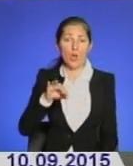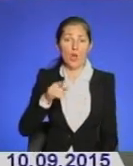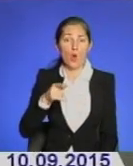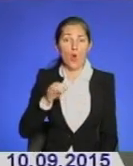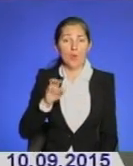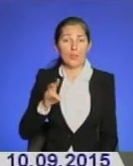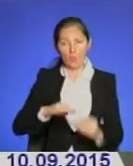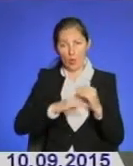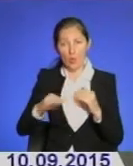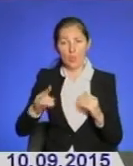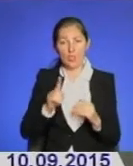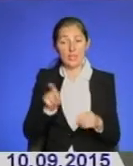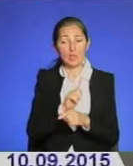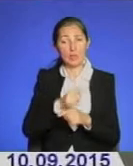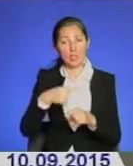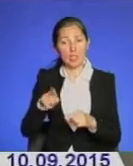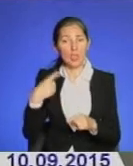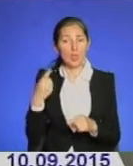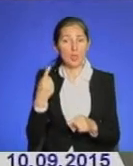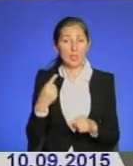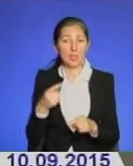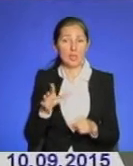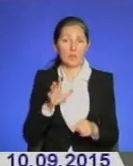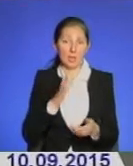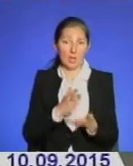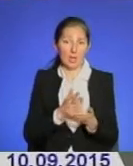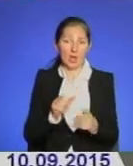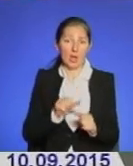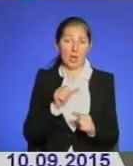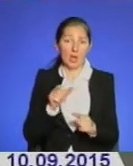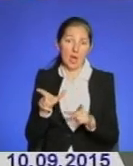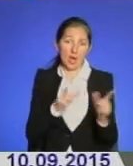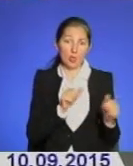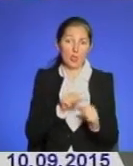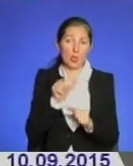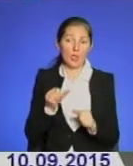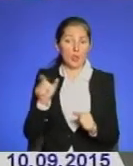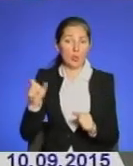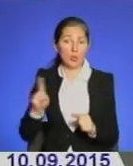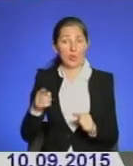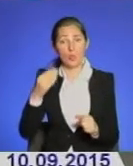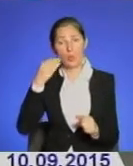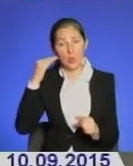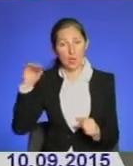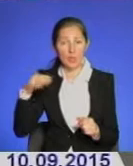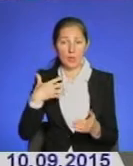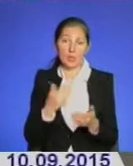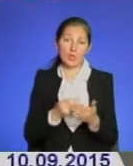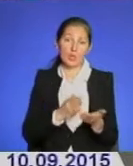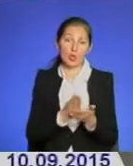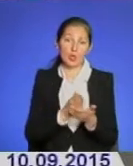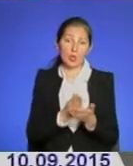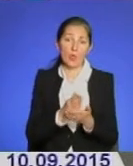інші області. Відбувають окремі особи, щоб вдосконалювати свої